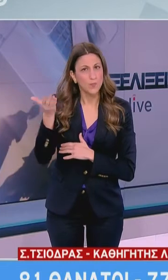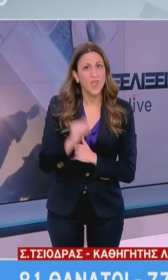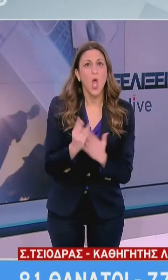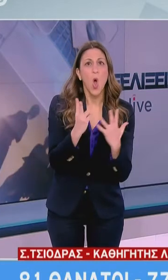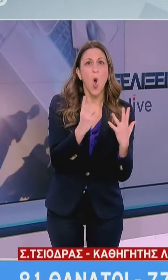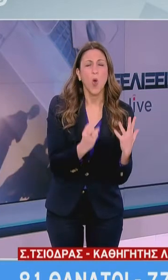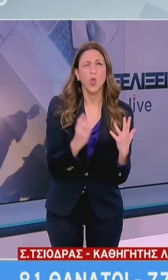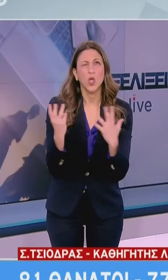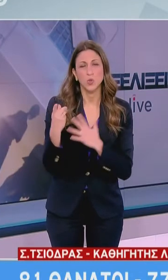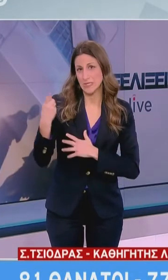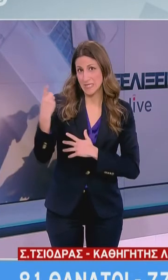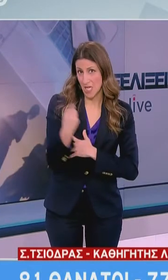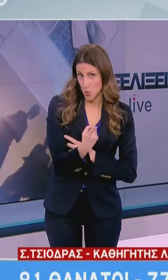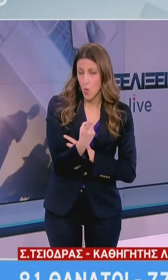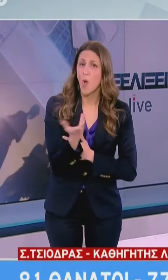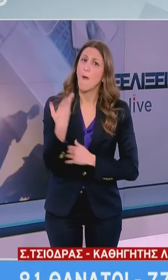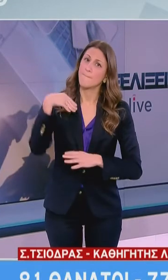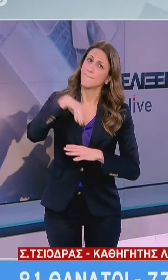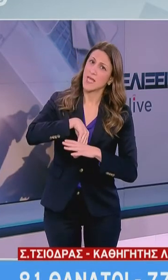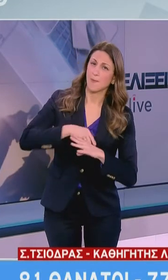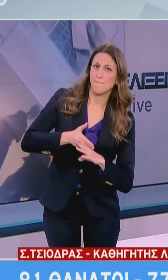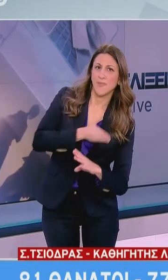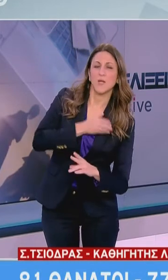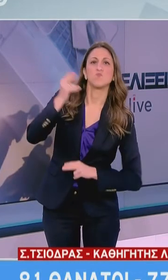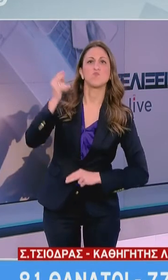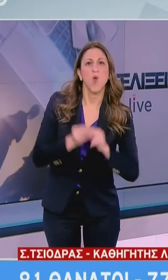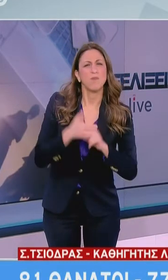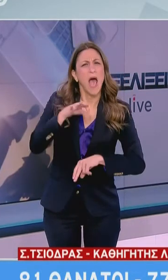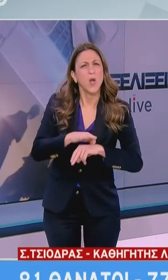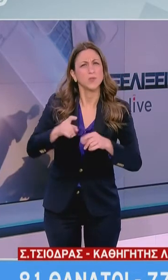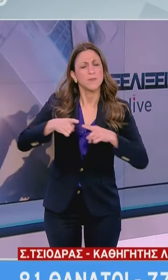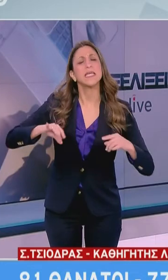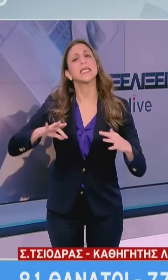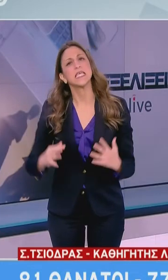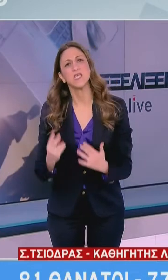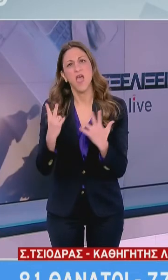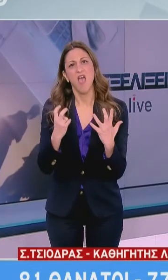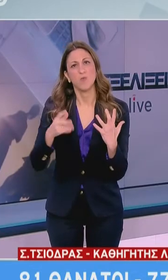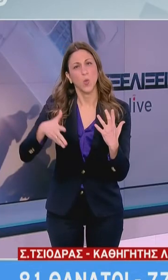το 88% είχε κάποιο υποκείμενο νόσημα ή και ηλικία 70 ετών και άνω.